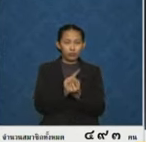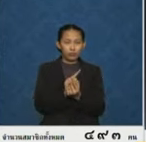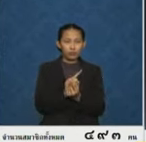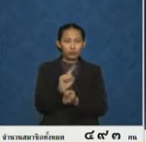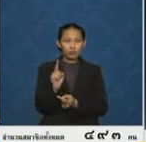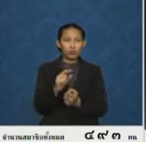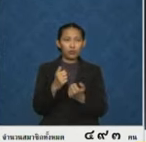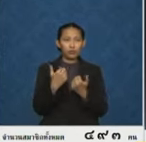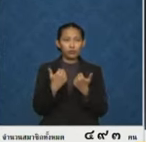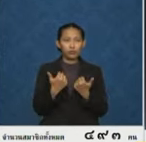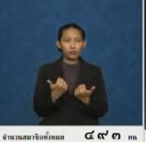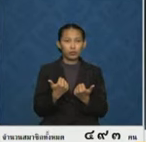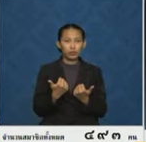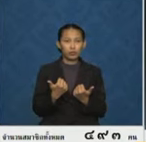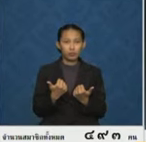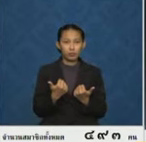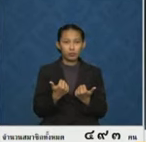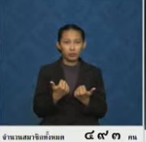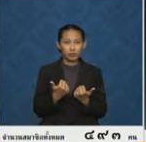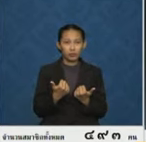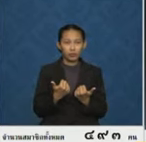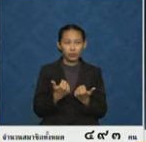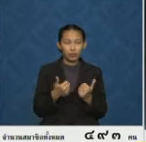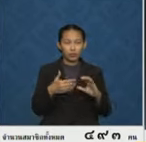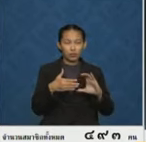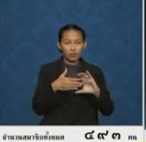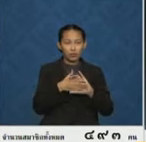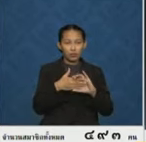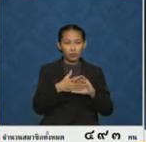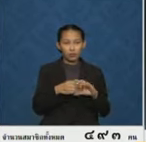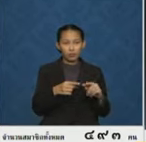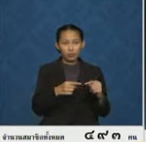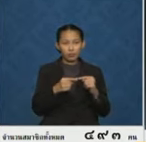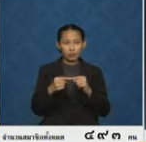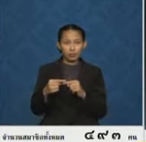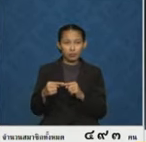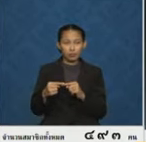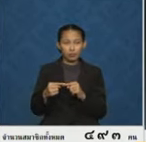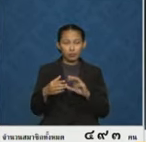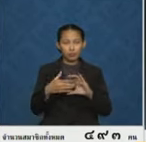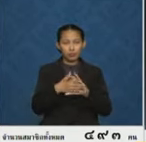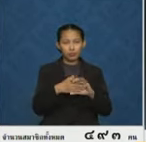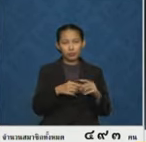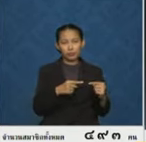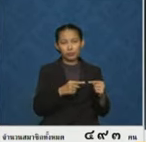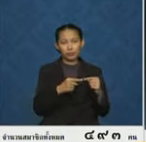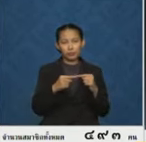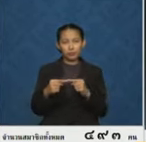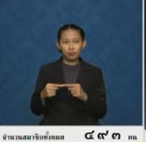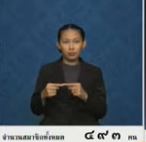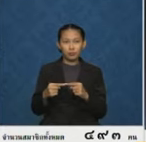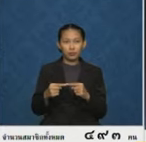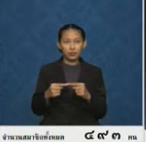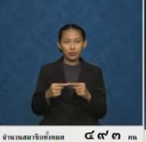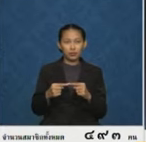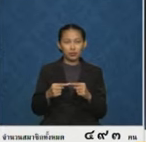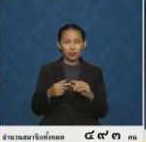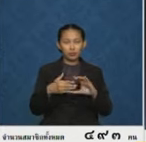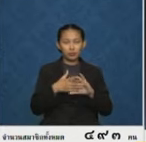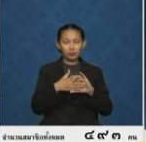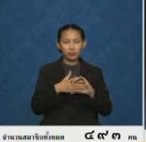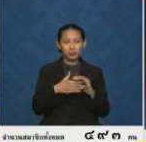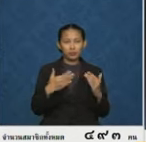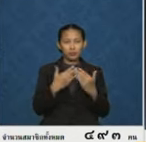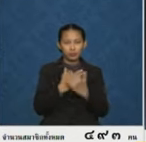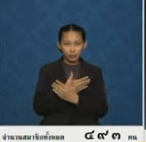ปัจจุบันนะฮะในสไลด์ต่อไปเนี่ยนะฮะท่านจะเห็นว่านะครับสไลด์ถัดไปครับสไลด์ถัดไปเปลี่ยนสไลด์ให้ด้วยนะ